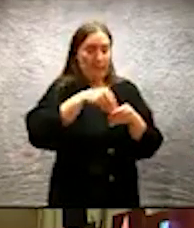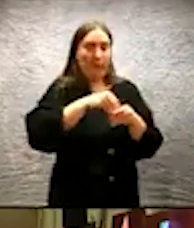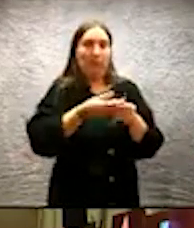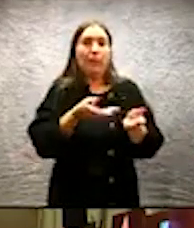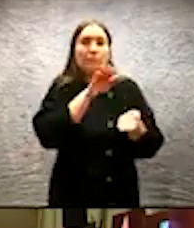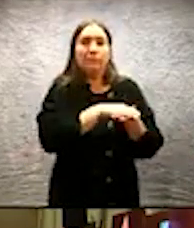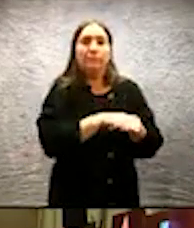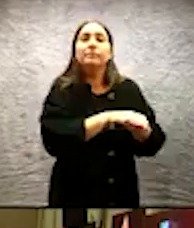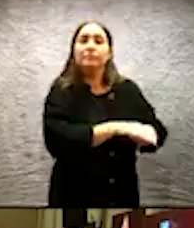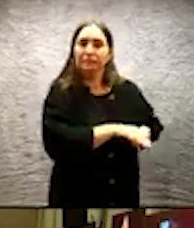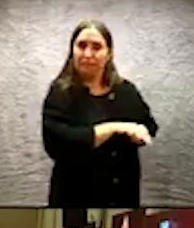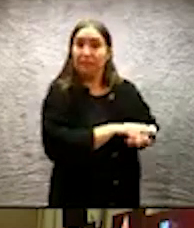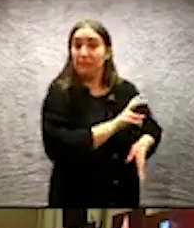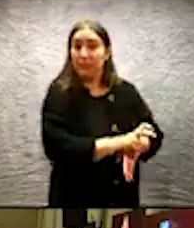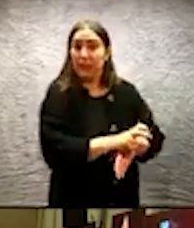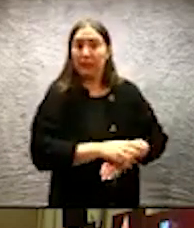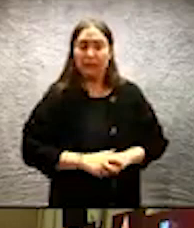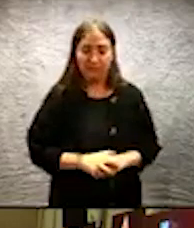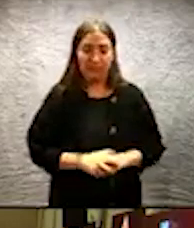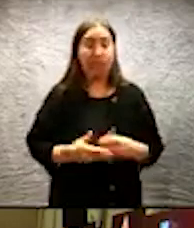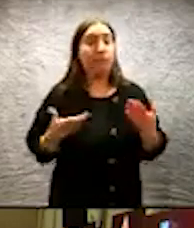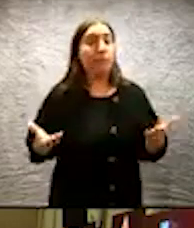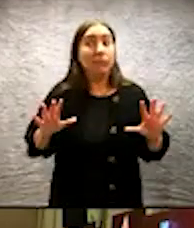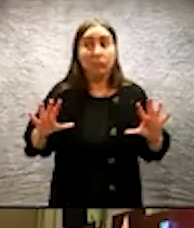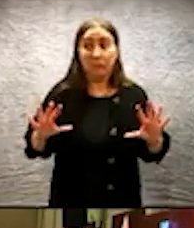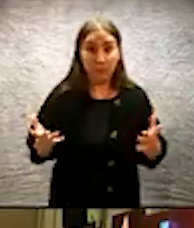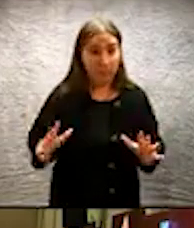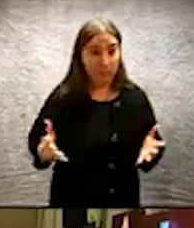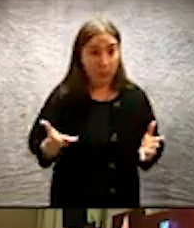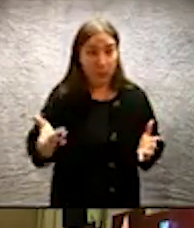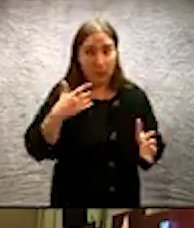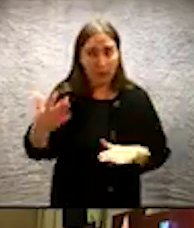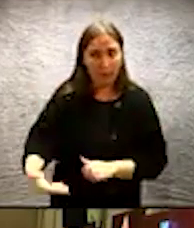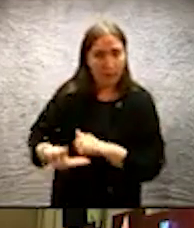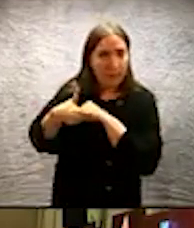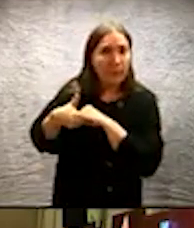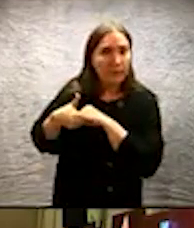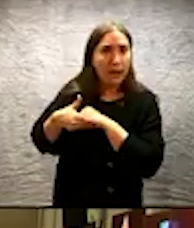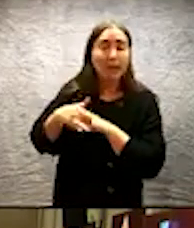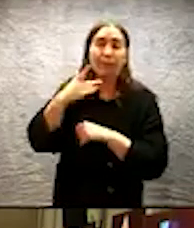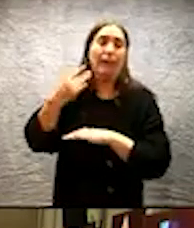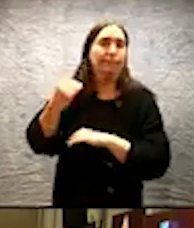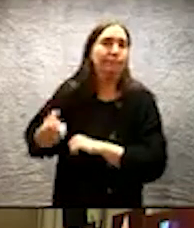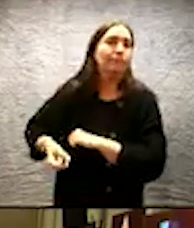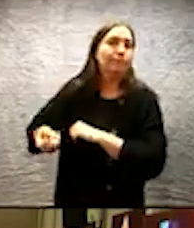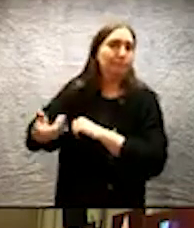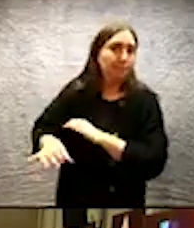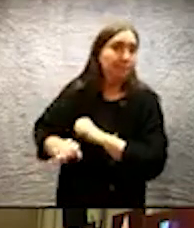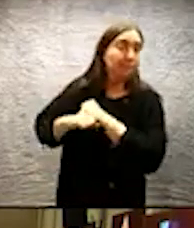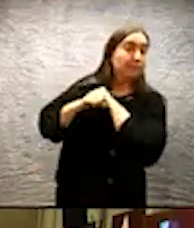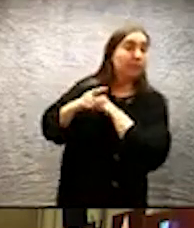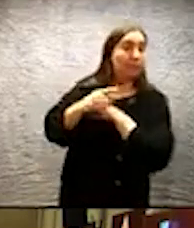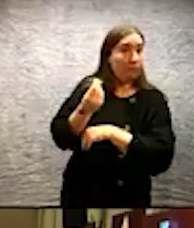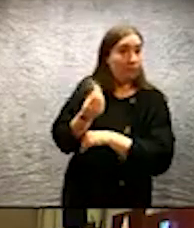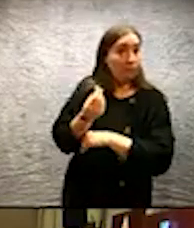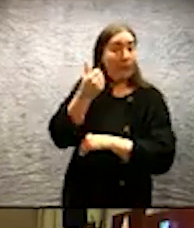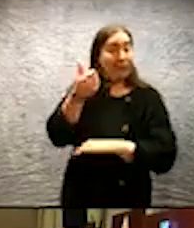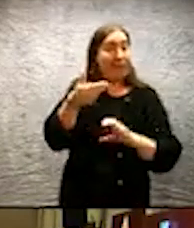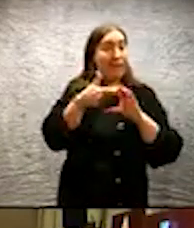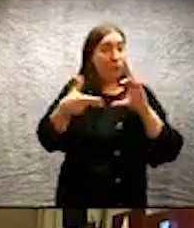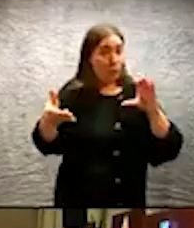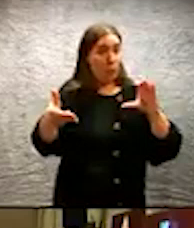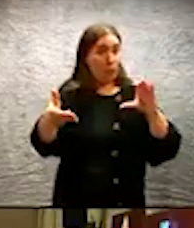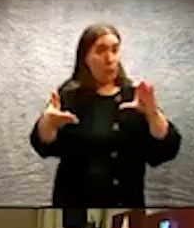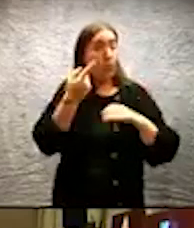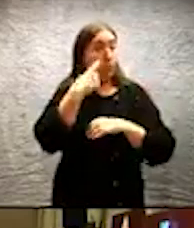bonnement. Donc comment ils vont faire pour nous aider? Ils vont nous soutenir financièrement à hauteur de 1,08 €